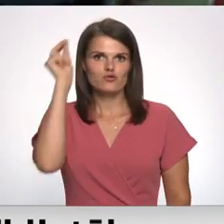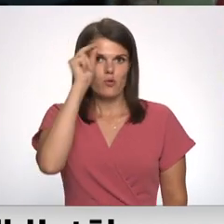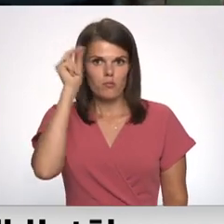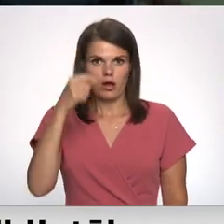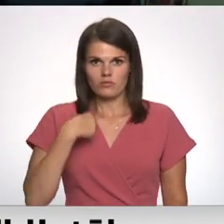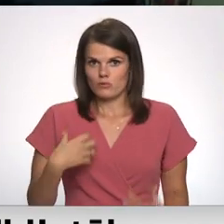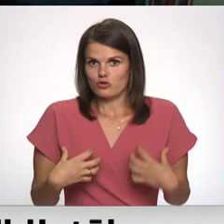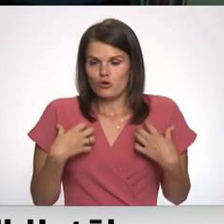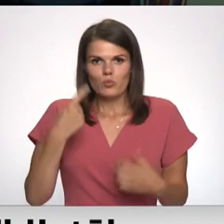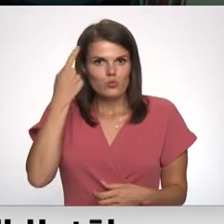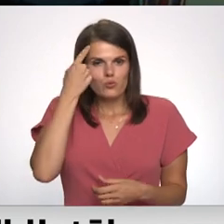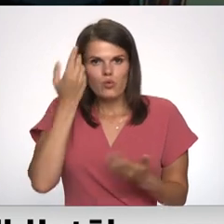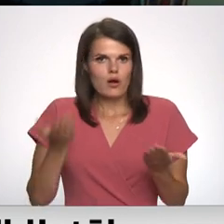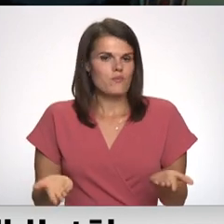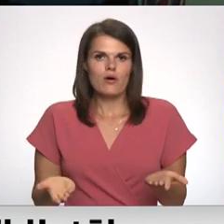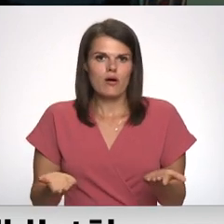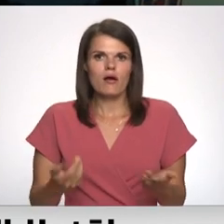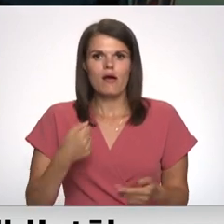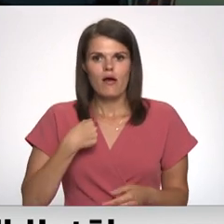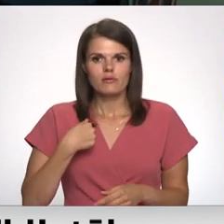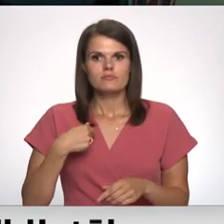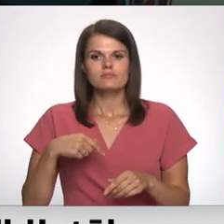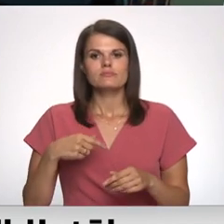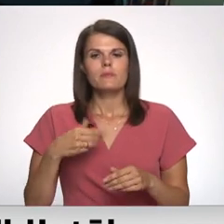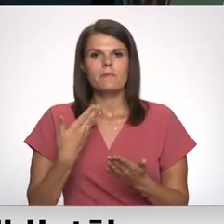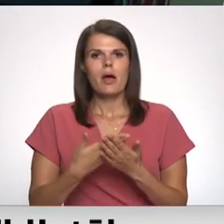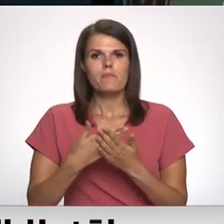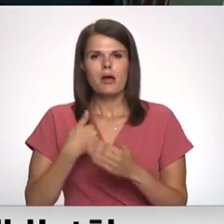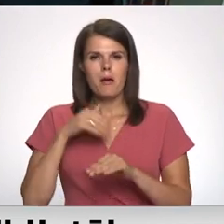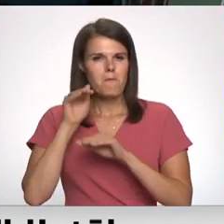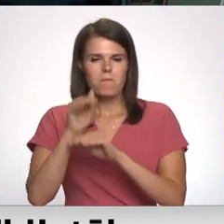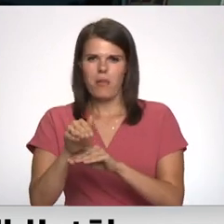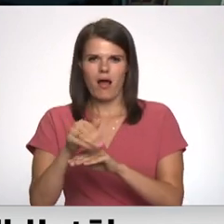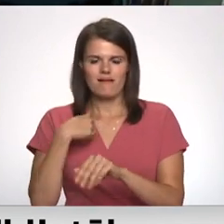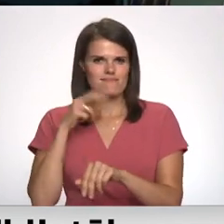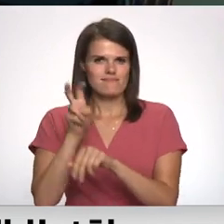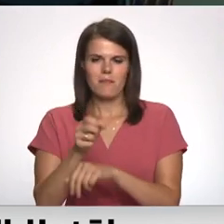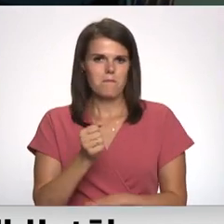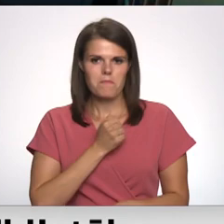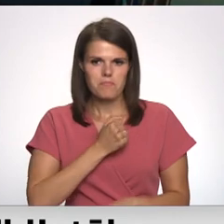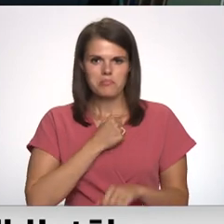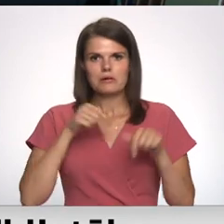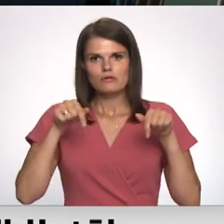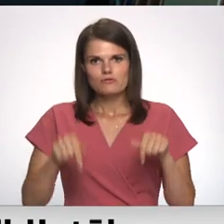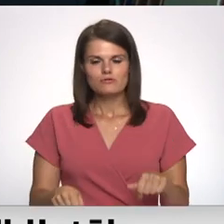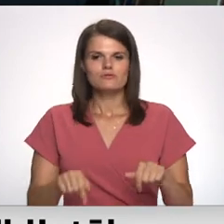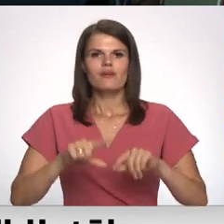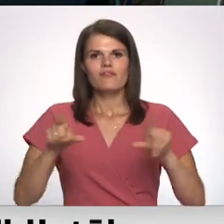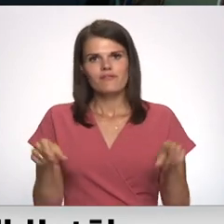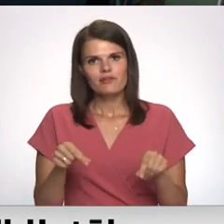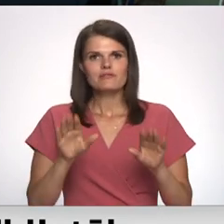ar šausmām domāju, jo es ar bankām man ir bailes saistīties. Un šeit es vismaz